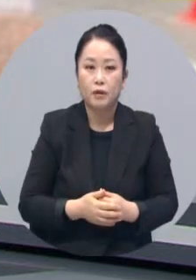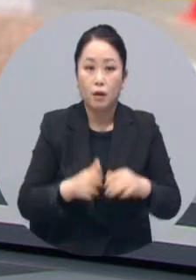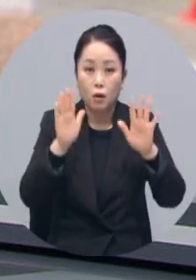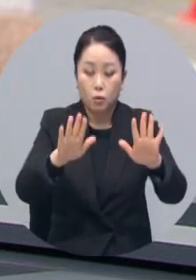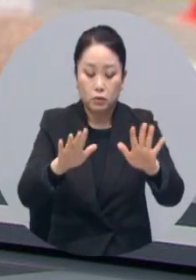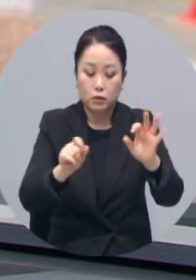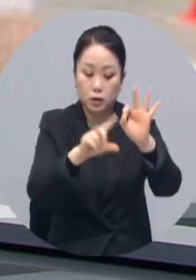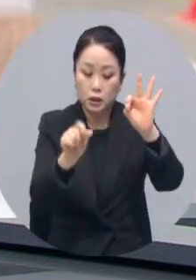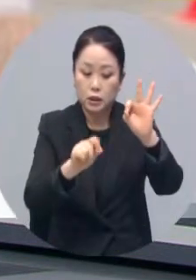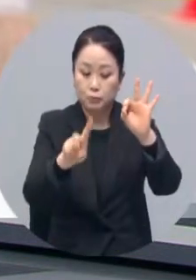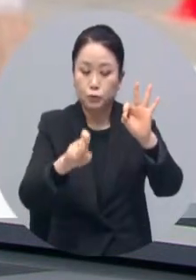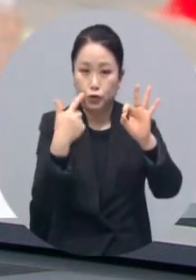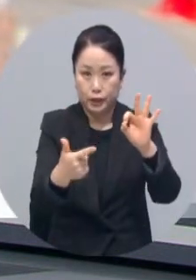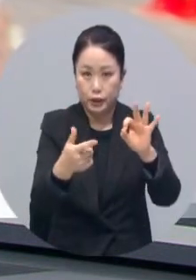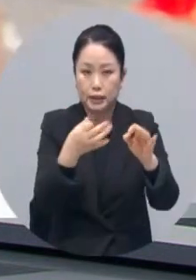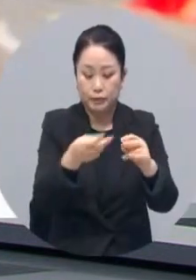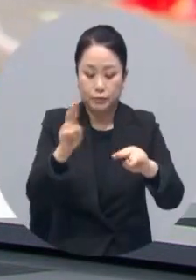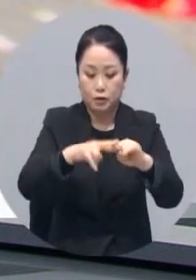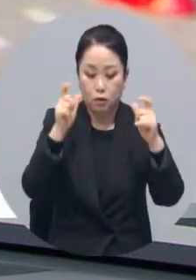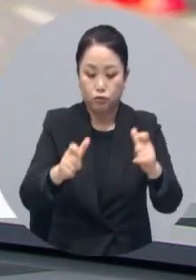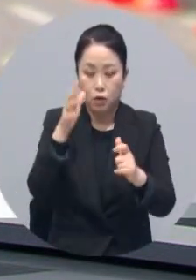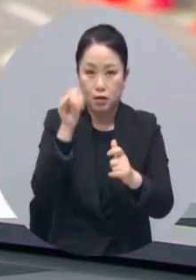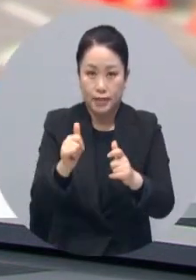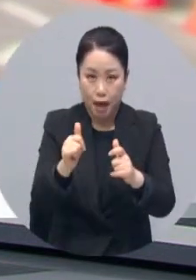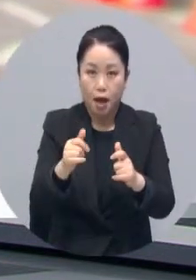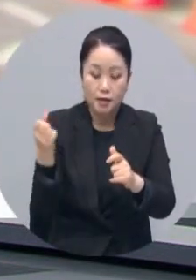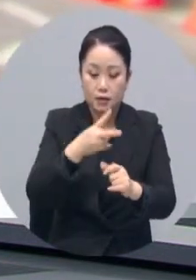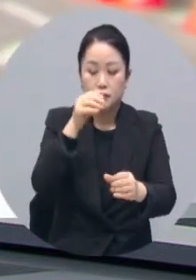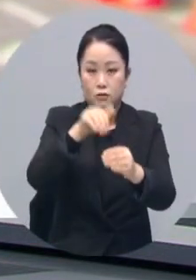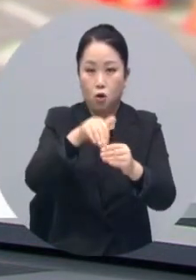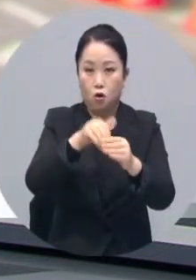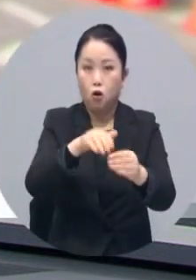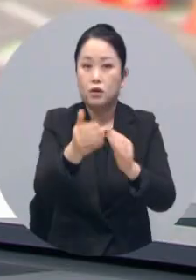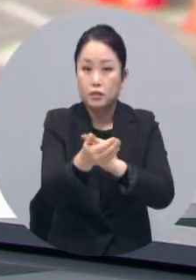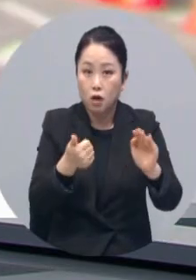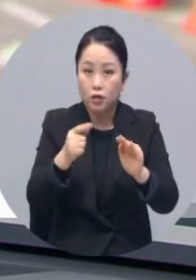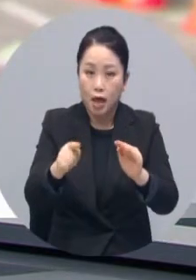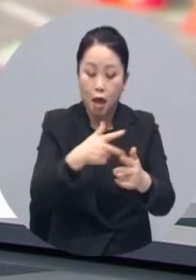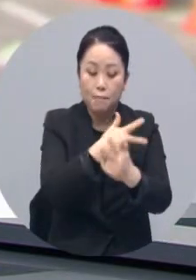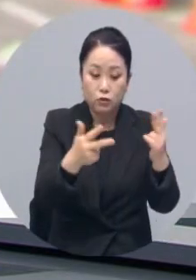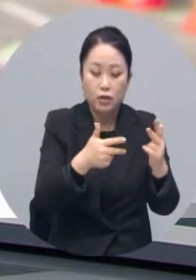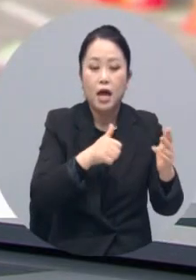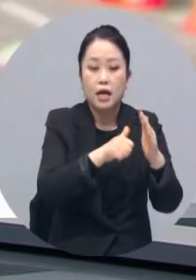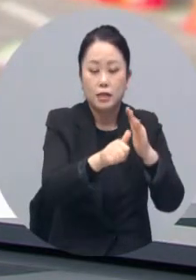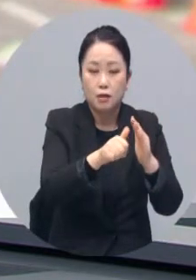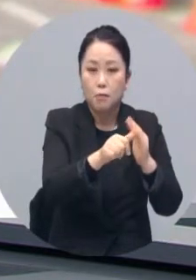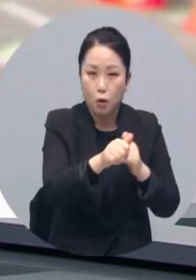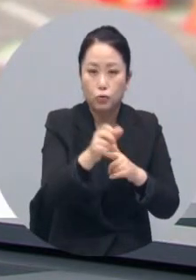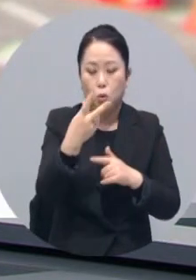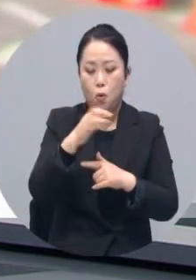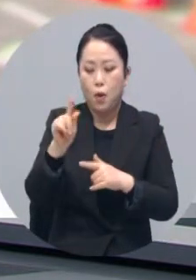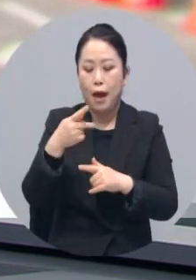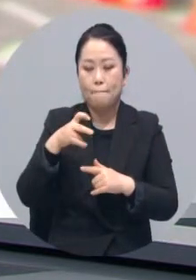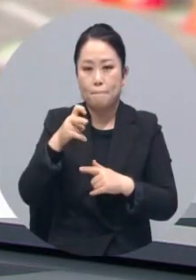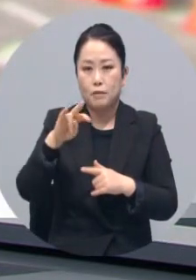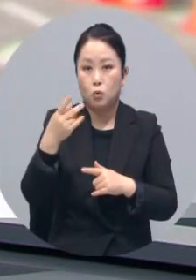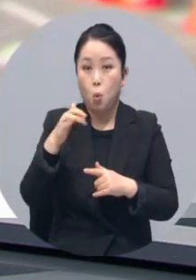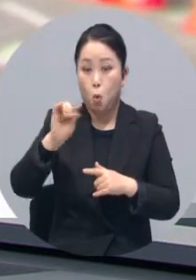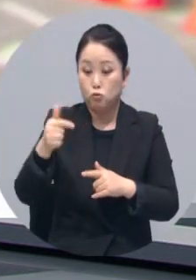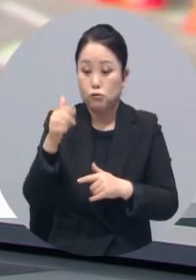오는 16일 금정구청장 보궐선거를 앞두고 더불어민주당 이재명 대표와 국민의힘 한동훈 대표가 나란히